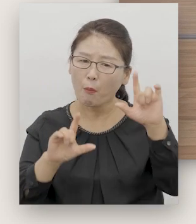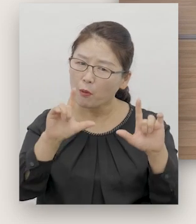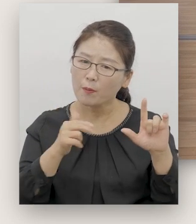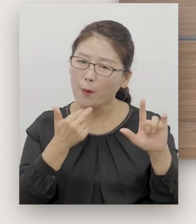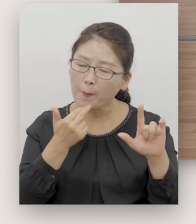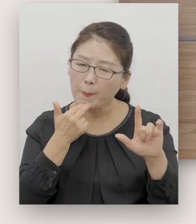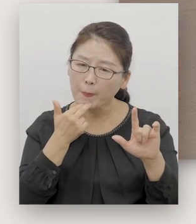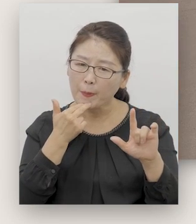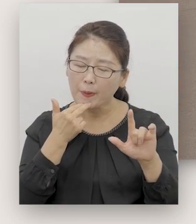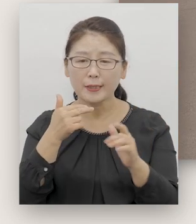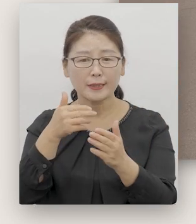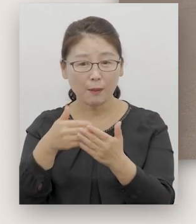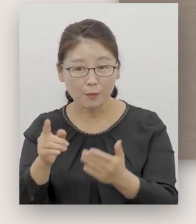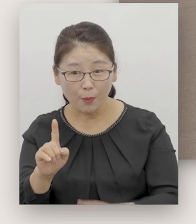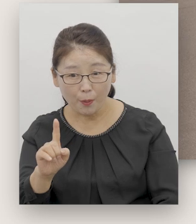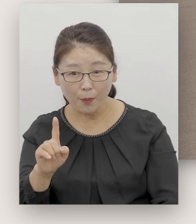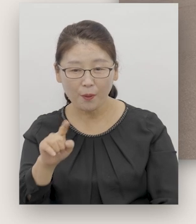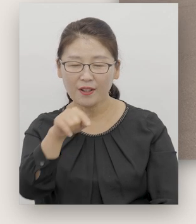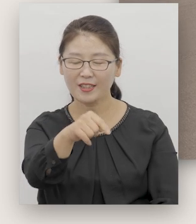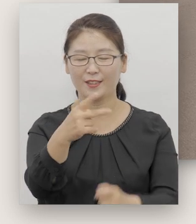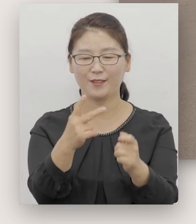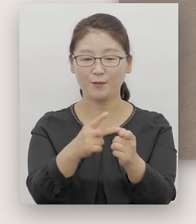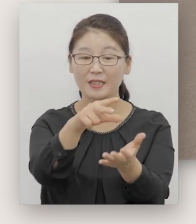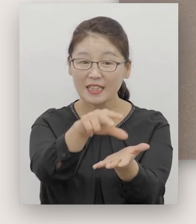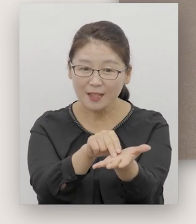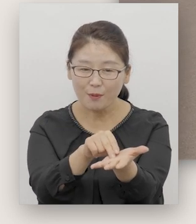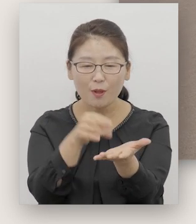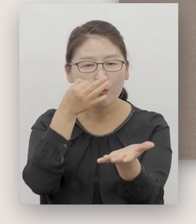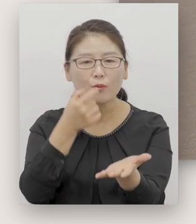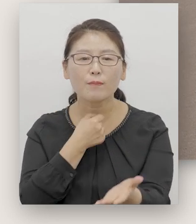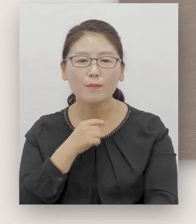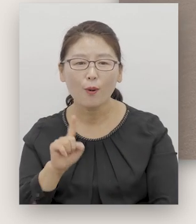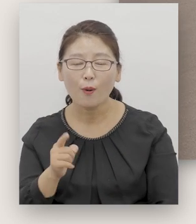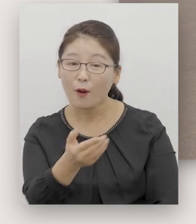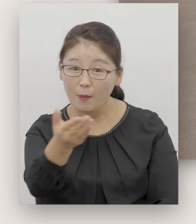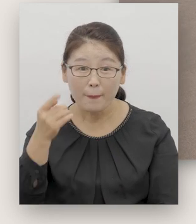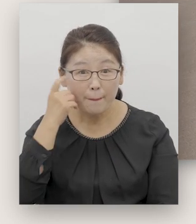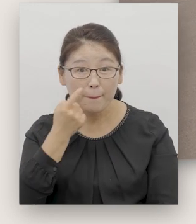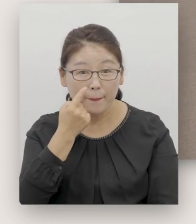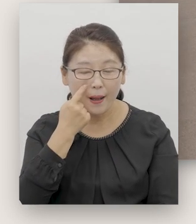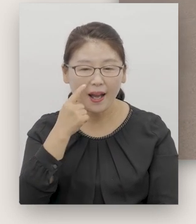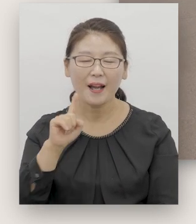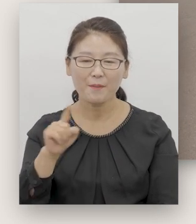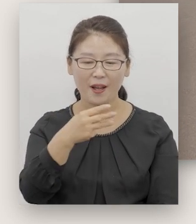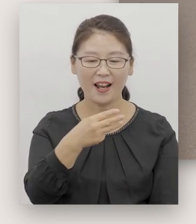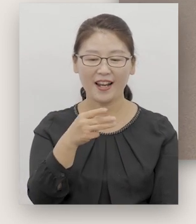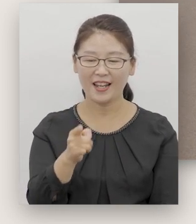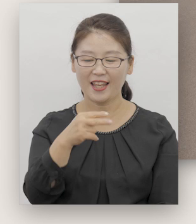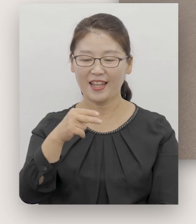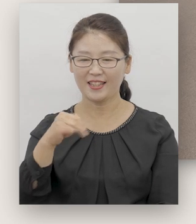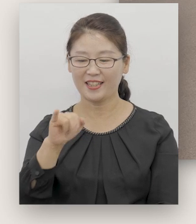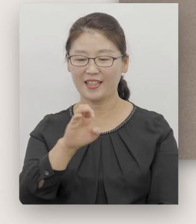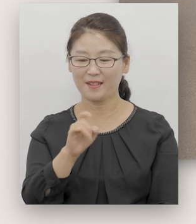얘기하고자 하는 바는 좀 상상은 하셨겠지만 레디메이드에 관한 것입니다. 이제 레디메이드라는 개념은 또 많은 분들이